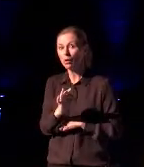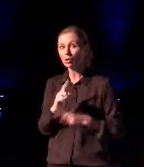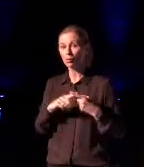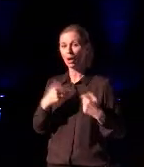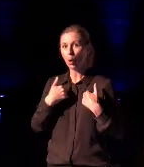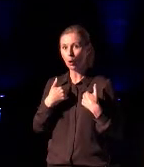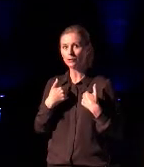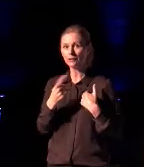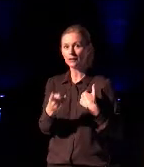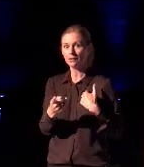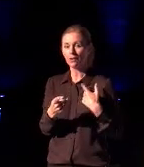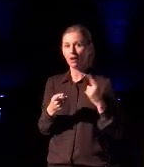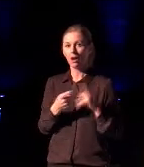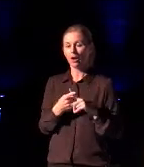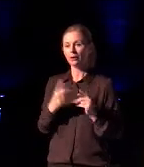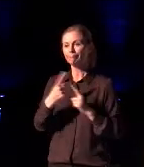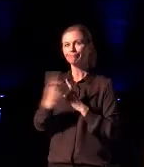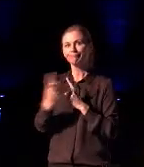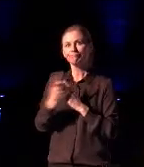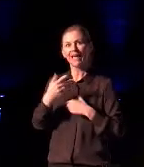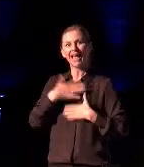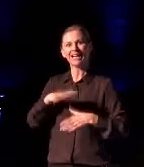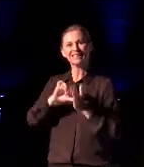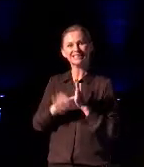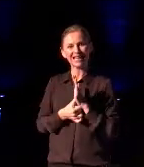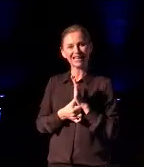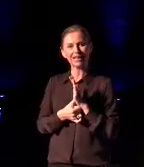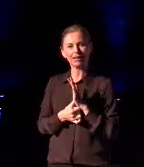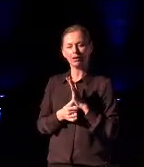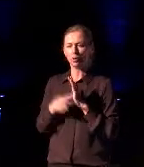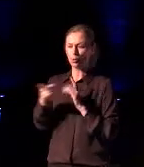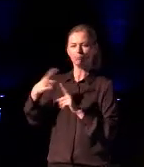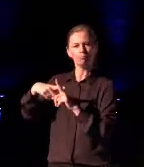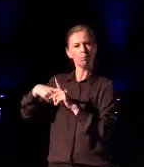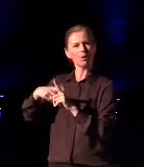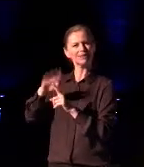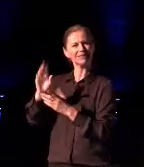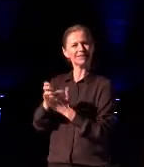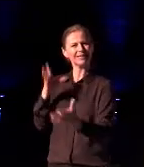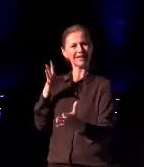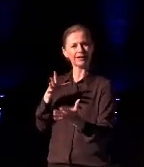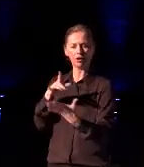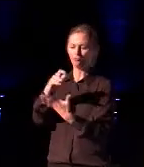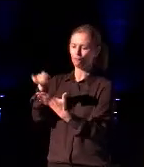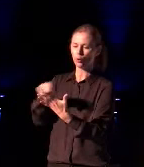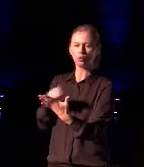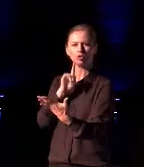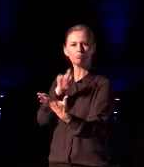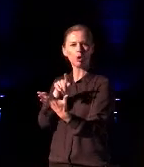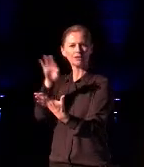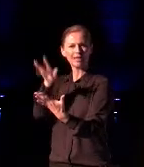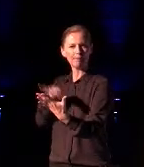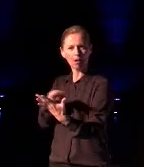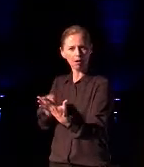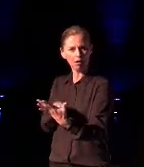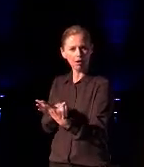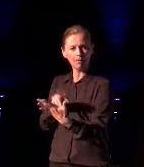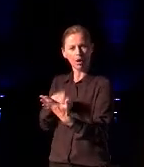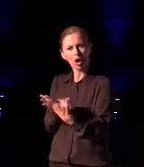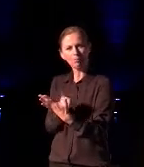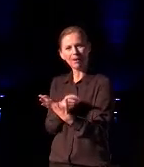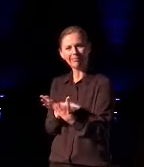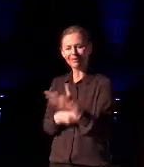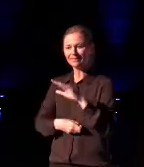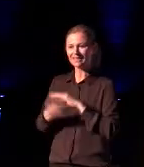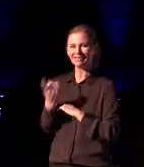KOLS, som har dette helsesjekk, som måler verdiene sine, fyller ut spørreskjema på en iPad,